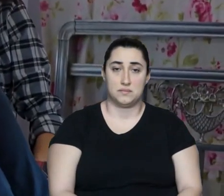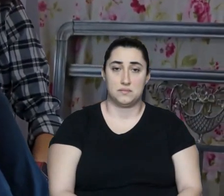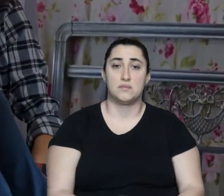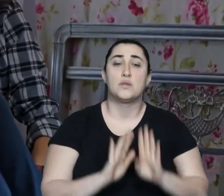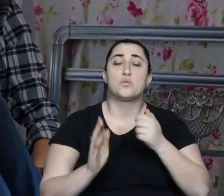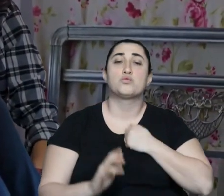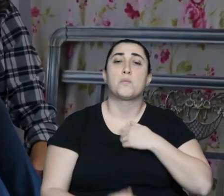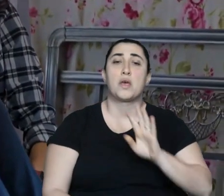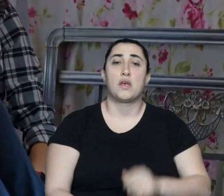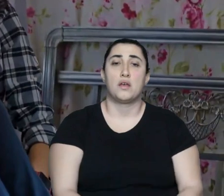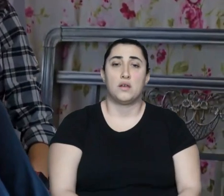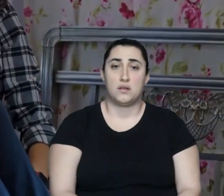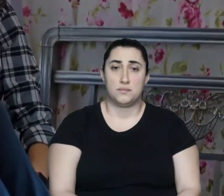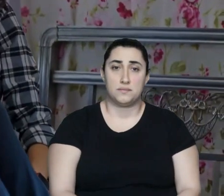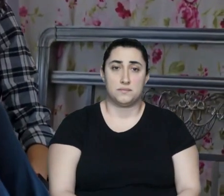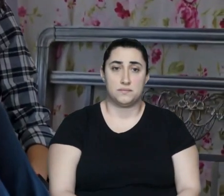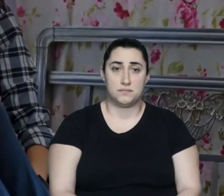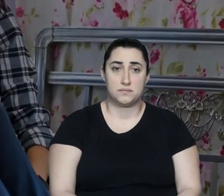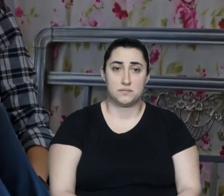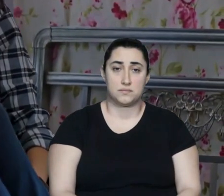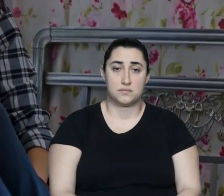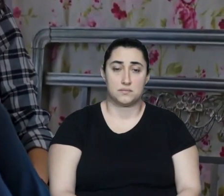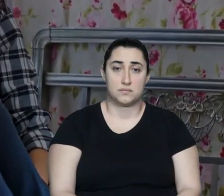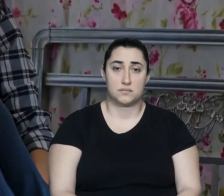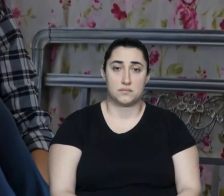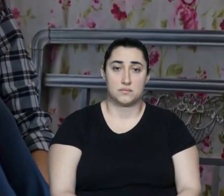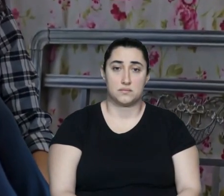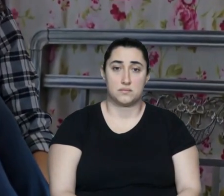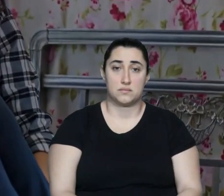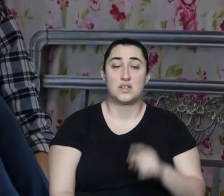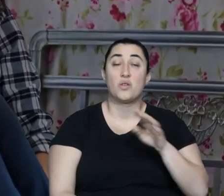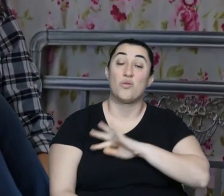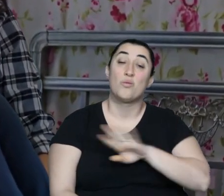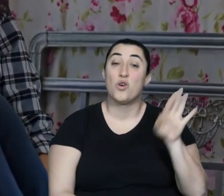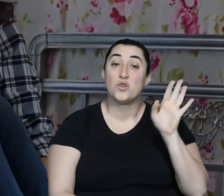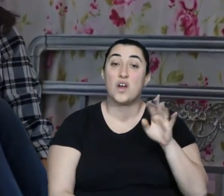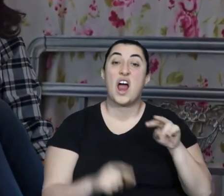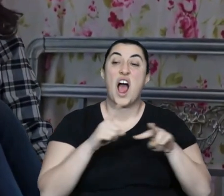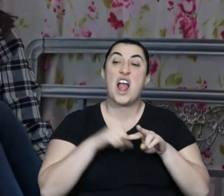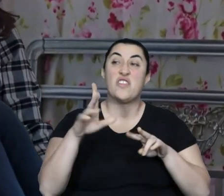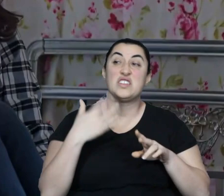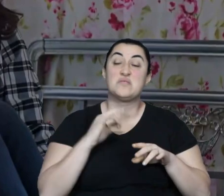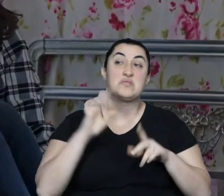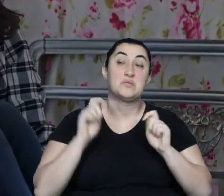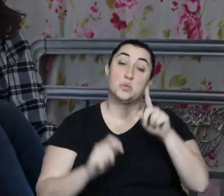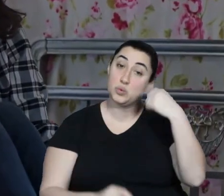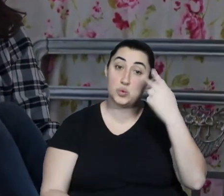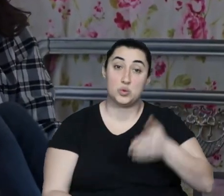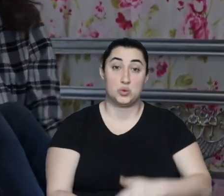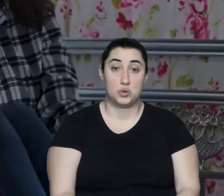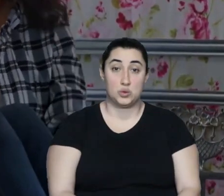Tamam, üzülme. Gökçe başını onun omzuna yasladı. Sen asıl onu boş ver de şu alevden nasıl kurtulacağız onu